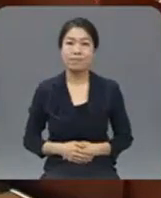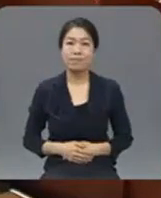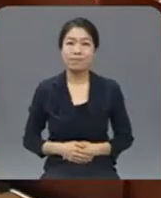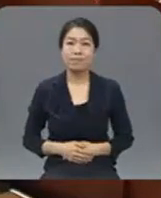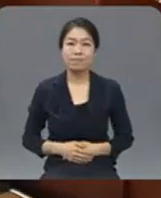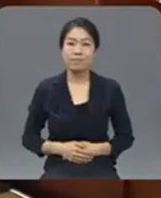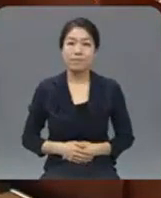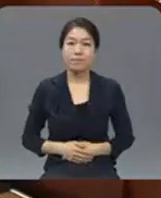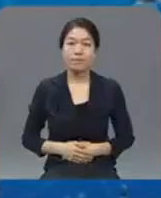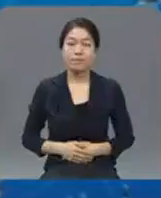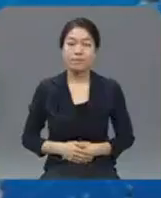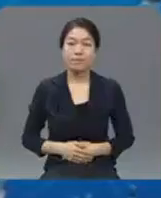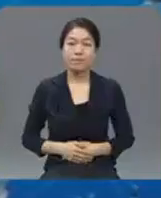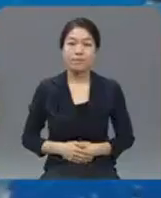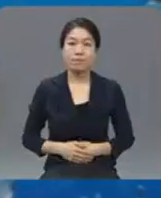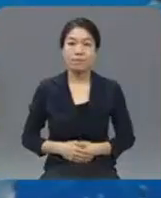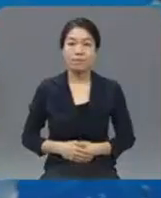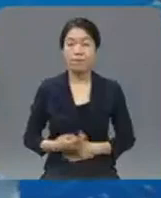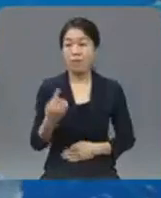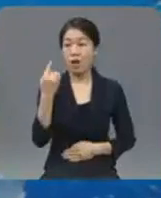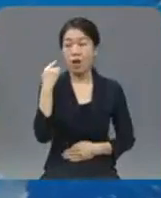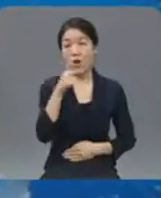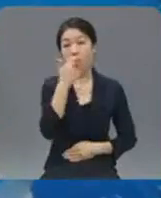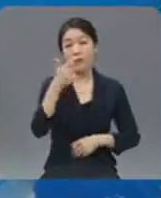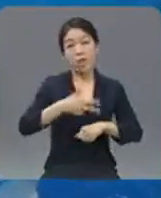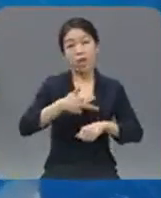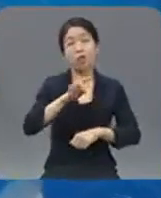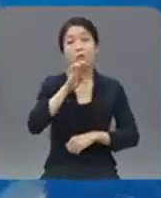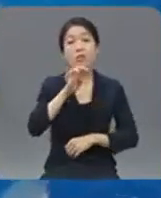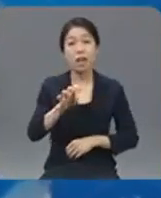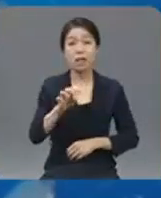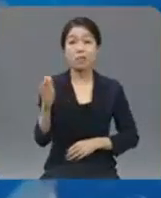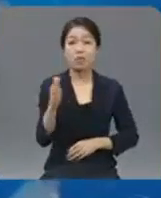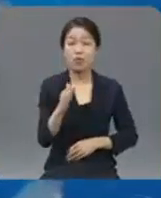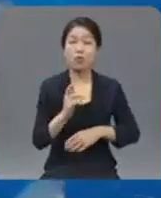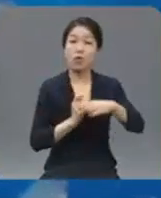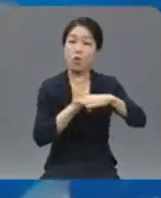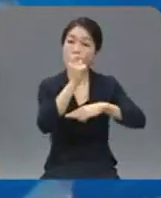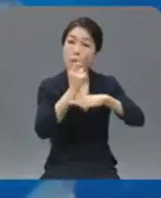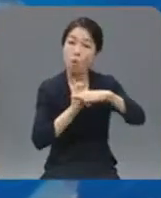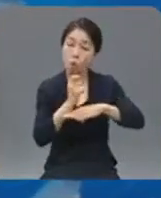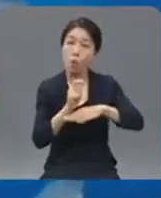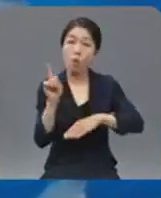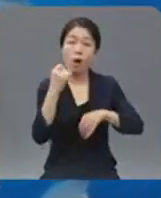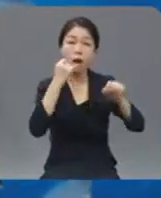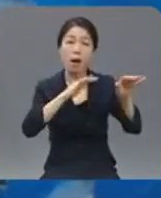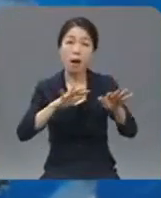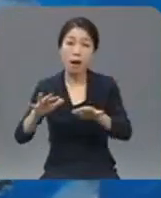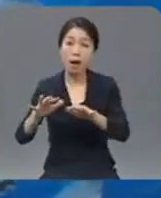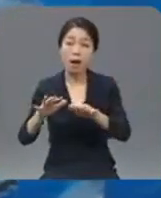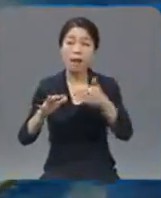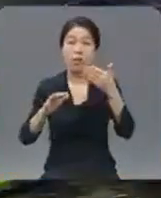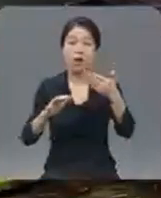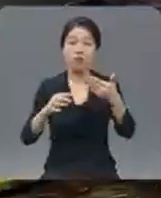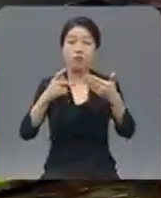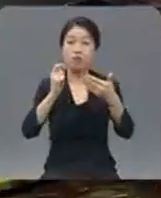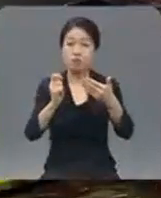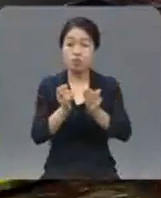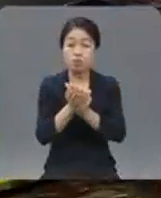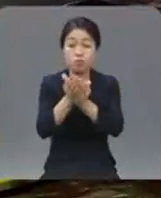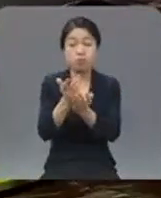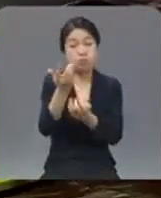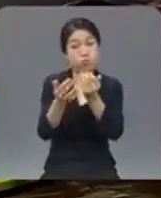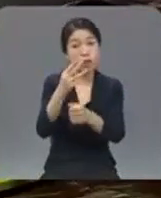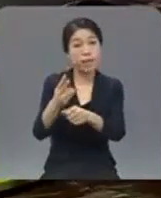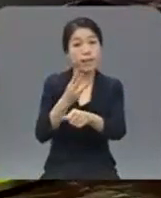양창입니다 어제 저녁 7시 40분쯤 고흥군 소록도 한 해상에서 9톤급 어선에 불이나